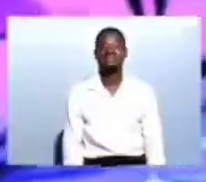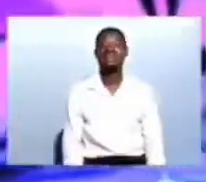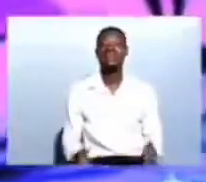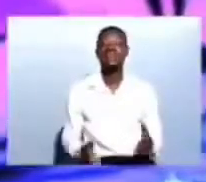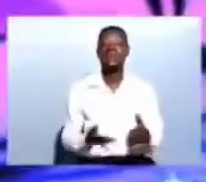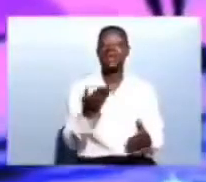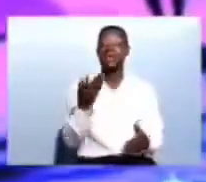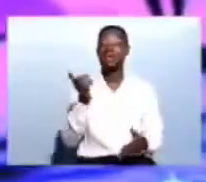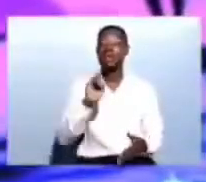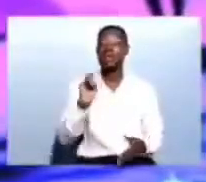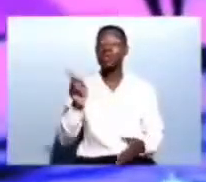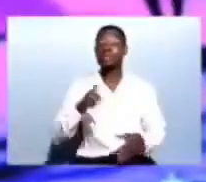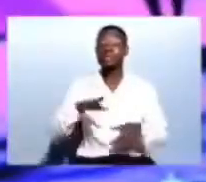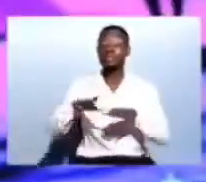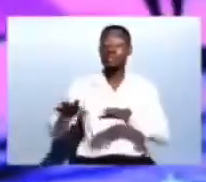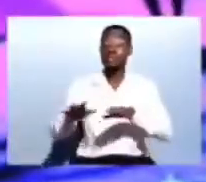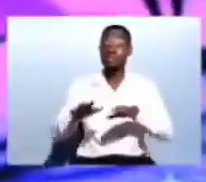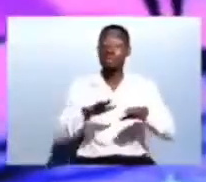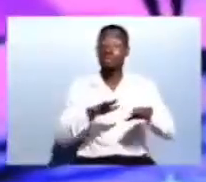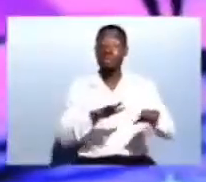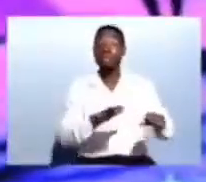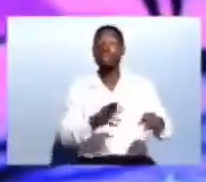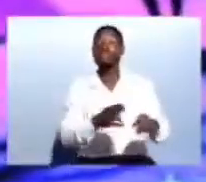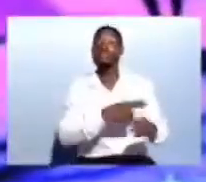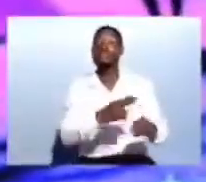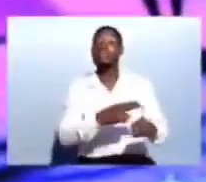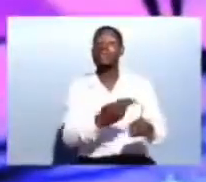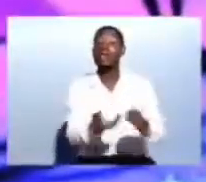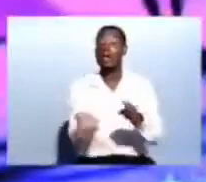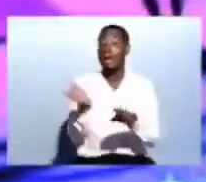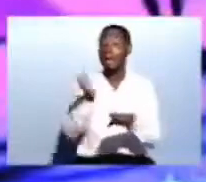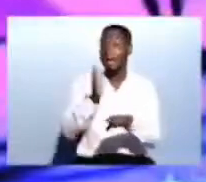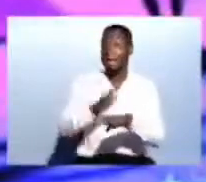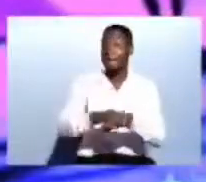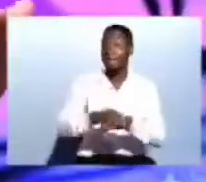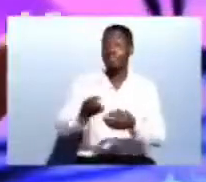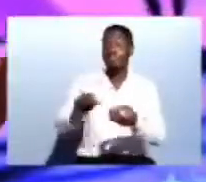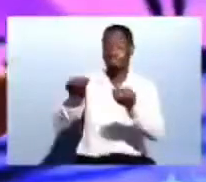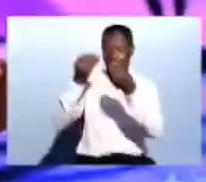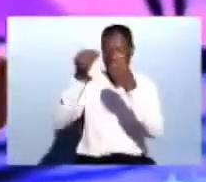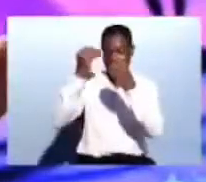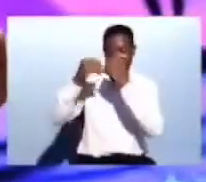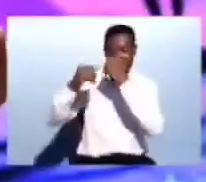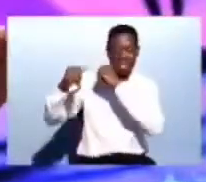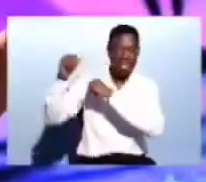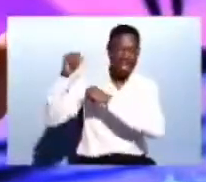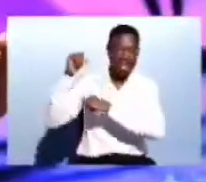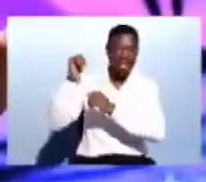Kwa hiyo wewe usisumbuke. Tumia mbinu tulizojifunza jana. Muombe.